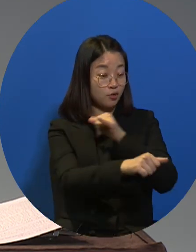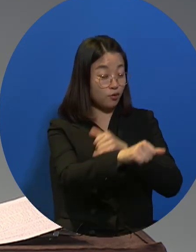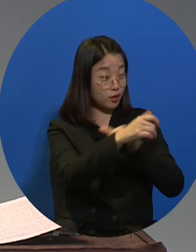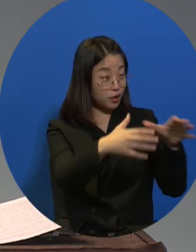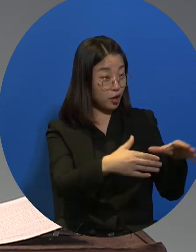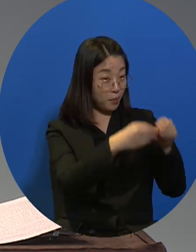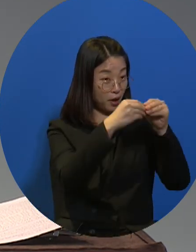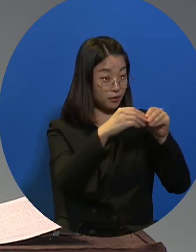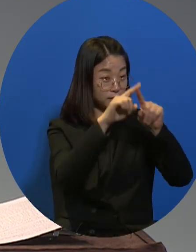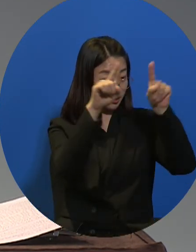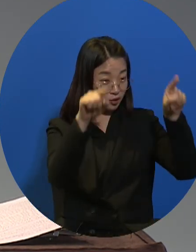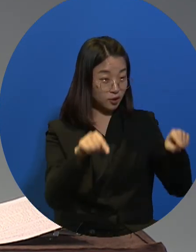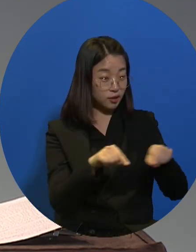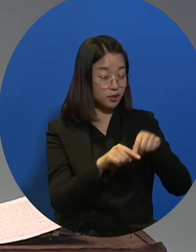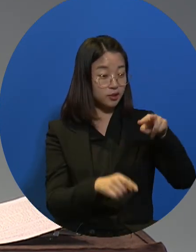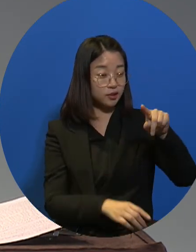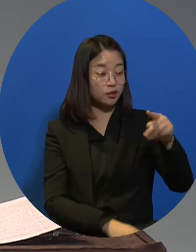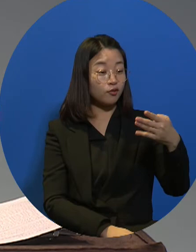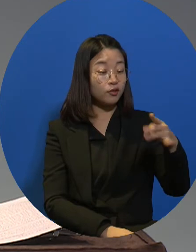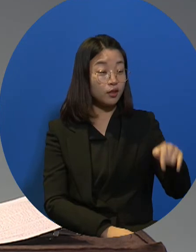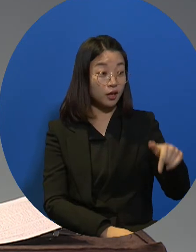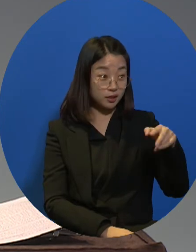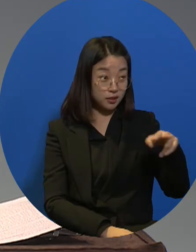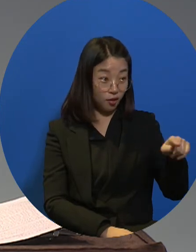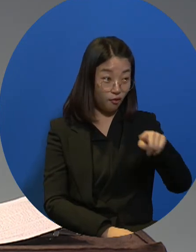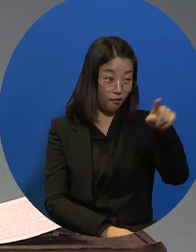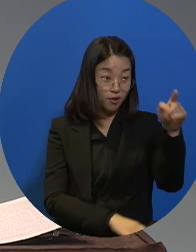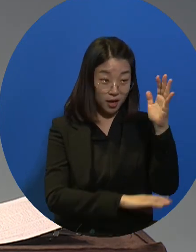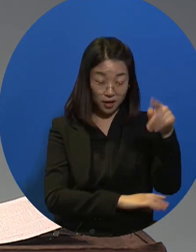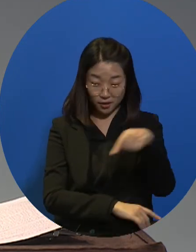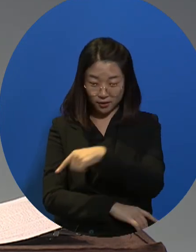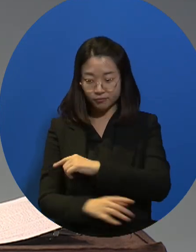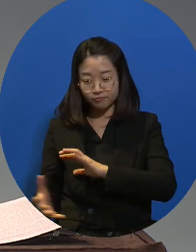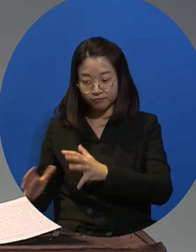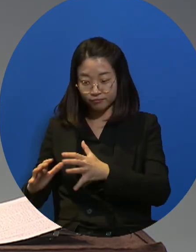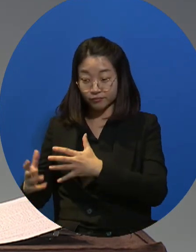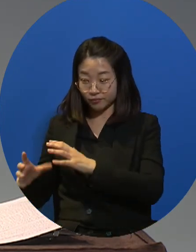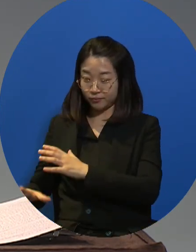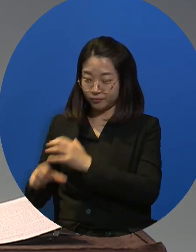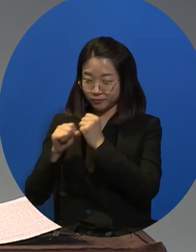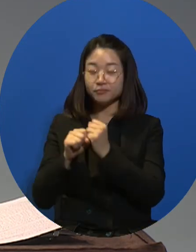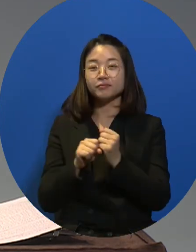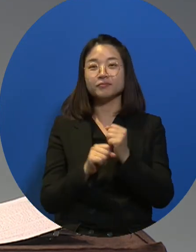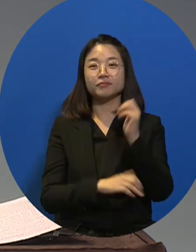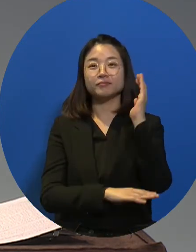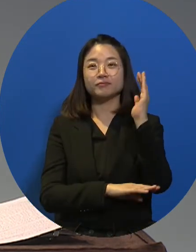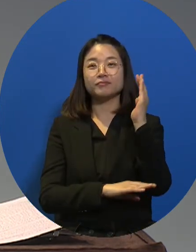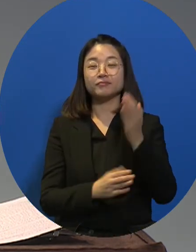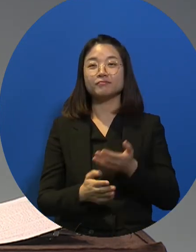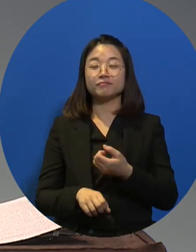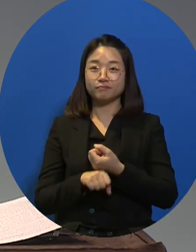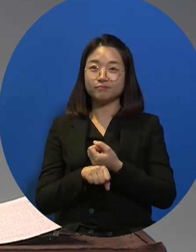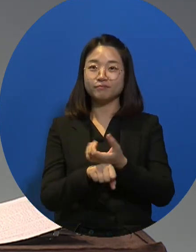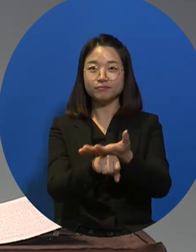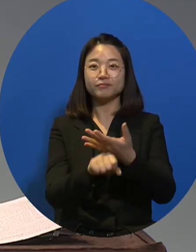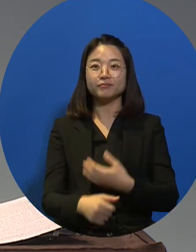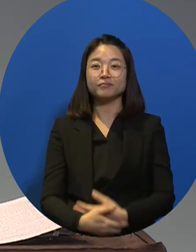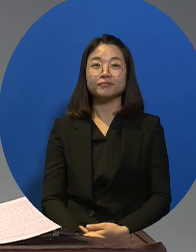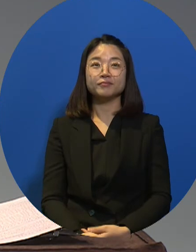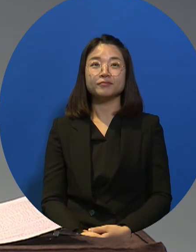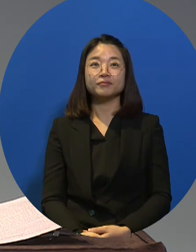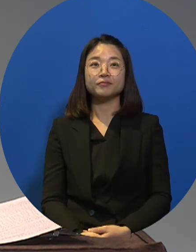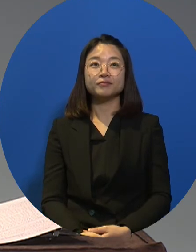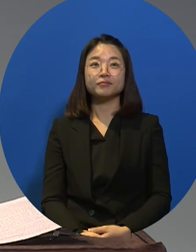모색을 위한 이제 간담회 등에 나왔던 내용들 중심으로 말씀을 드리고 인권위의 어떤